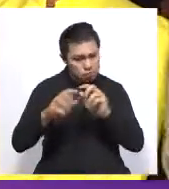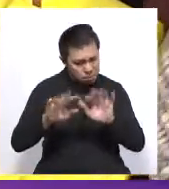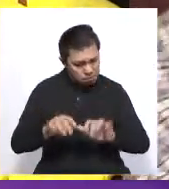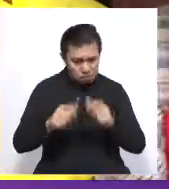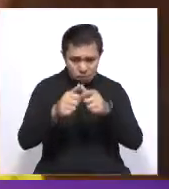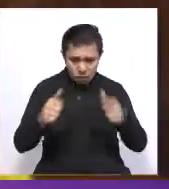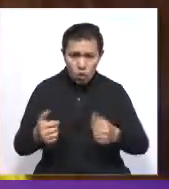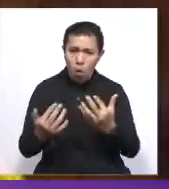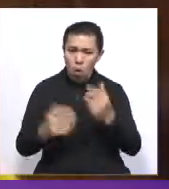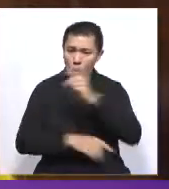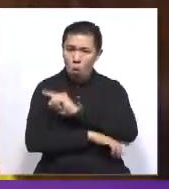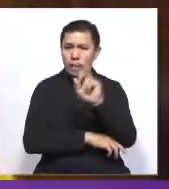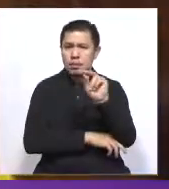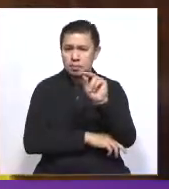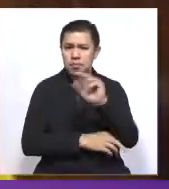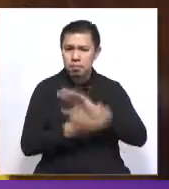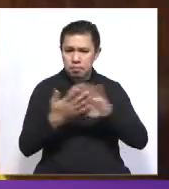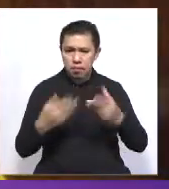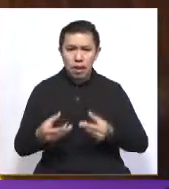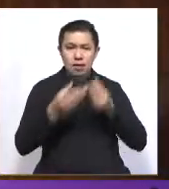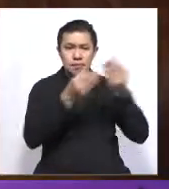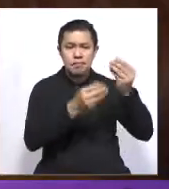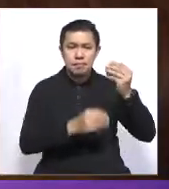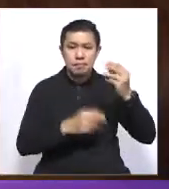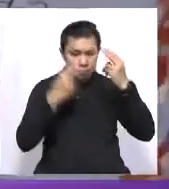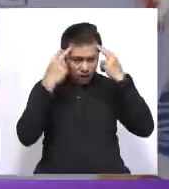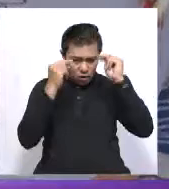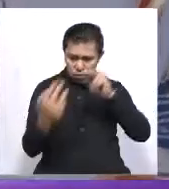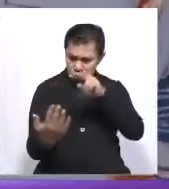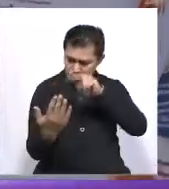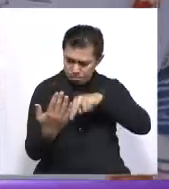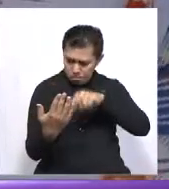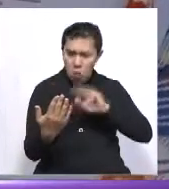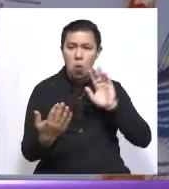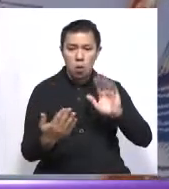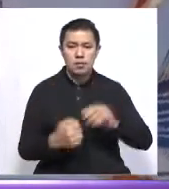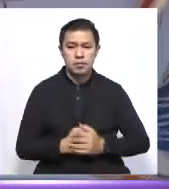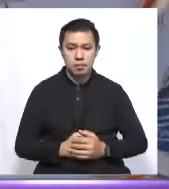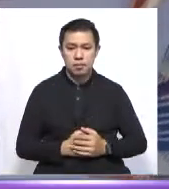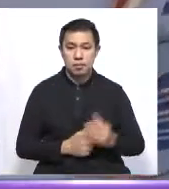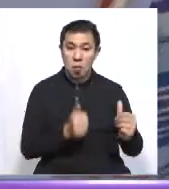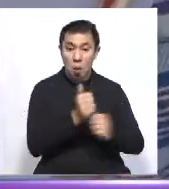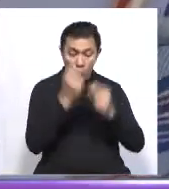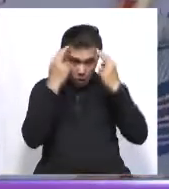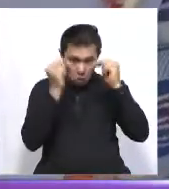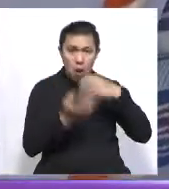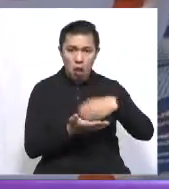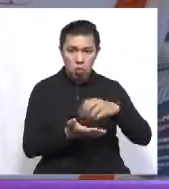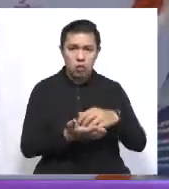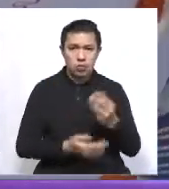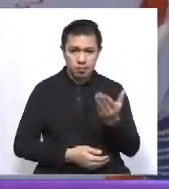รต้องรอใน30วันก่อนรายงานให้นายกรัฐมนตรีรับทราบต่อไปไปฟังเสียงท่านรองนายกรัฐมนต